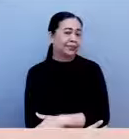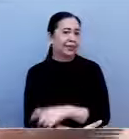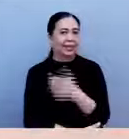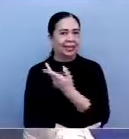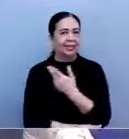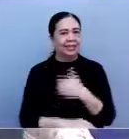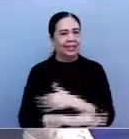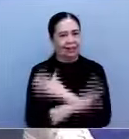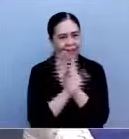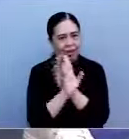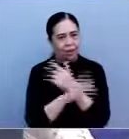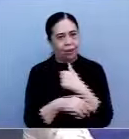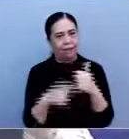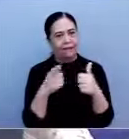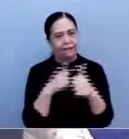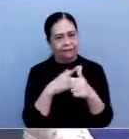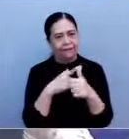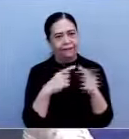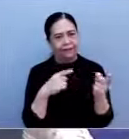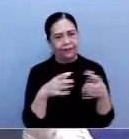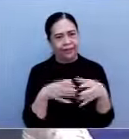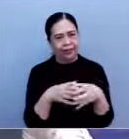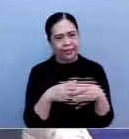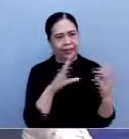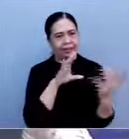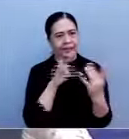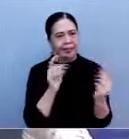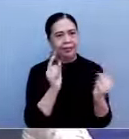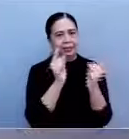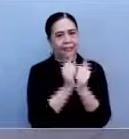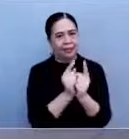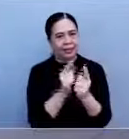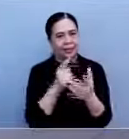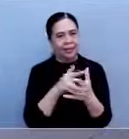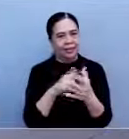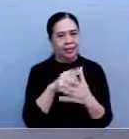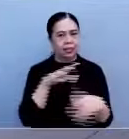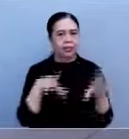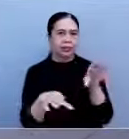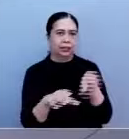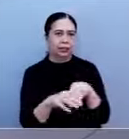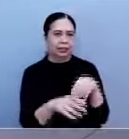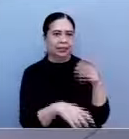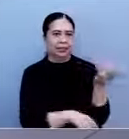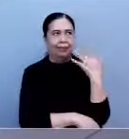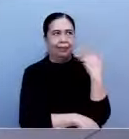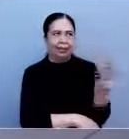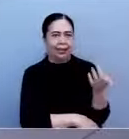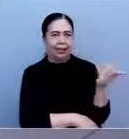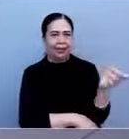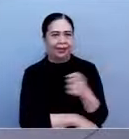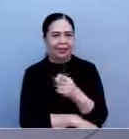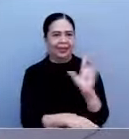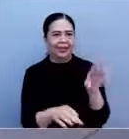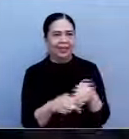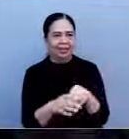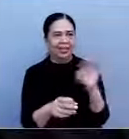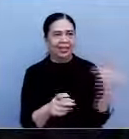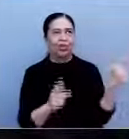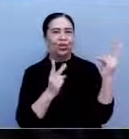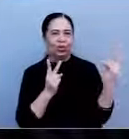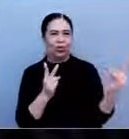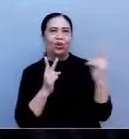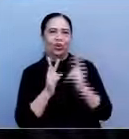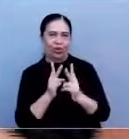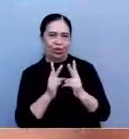Chardy, kami talaga yung first na nagkakilala. Tapos, umeksena itong si Akla. Pero sila namang dalawa. Okay.